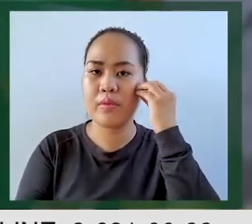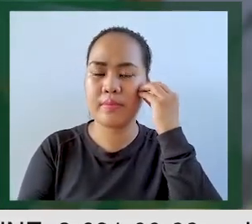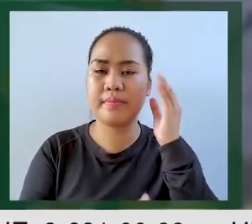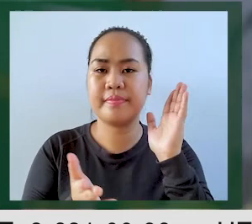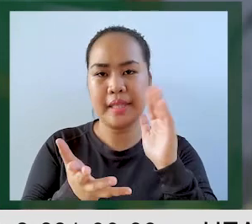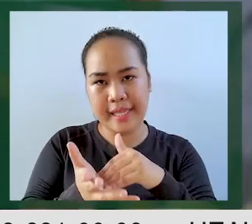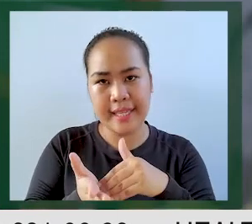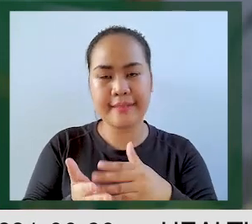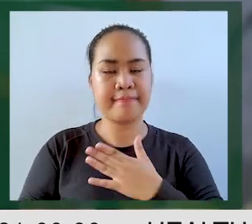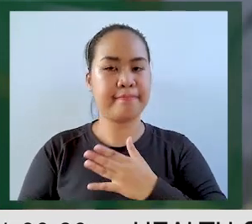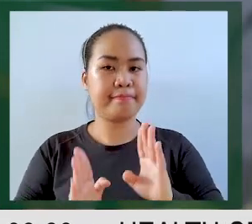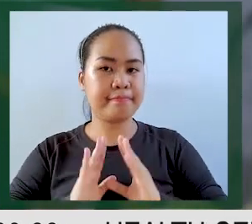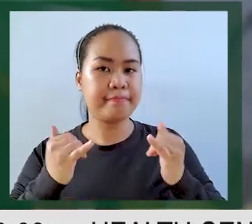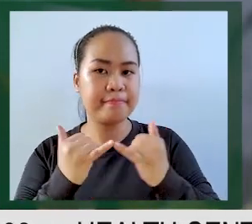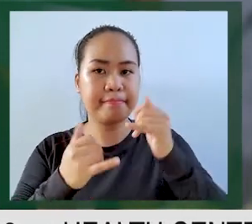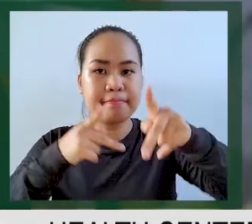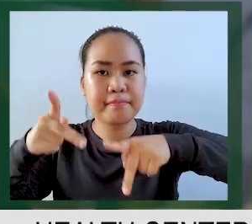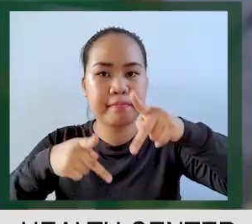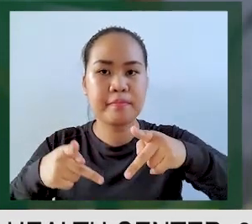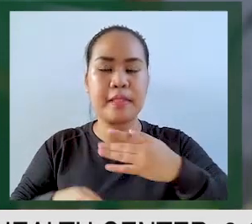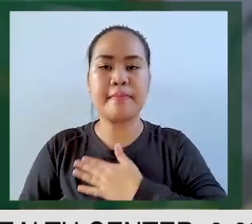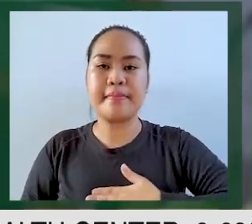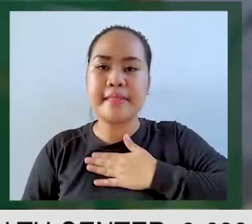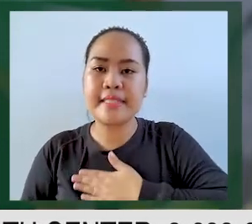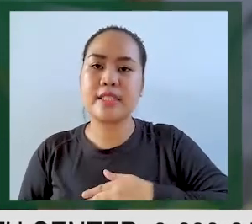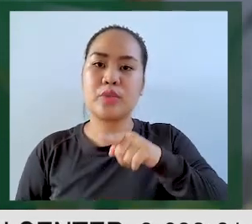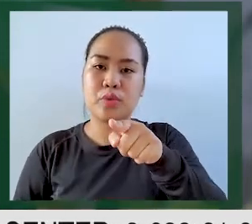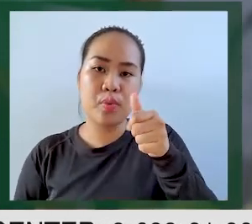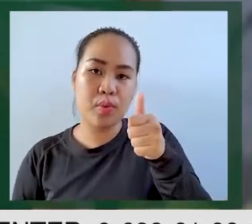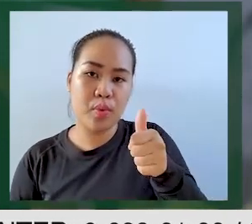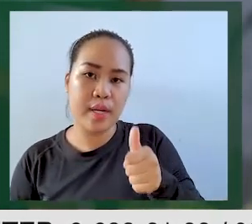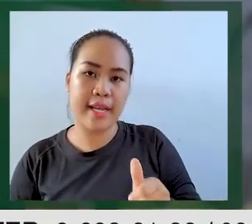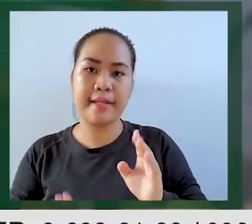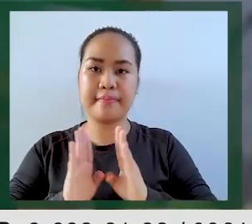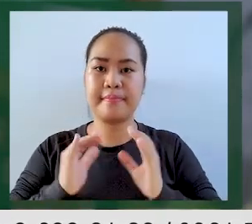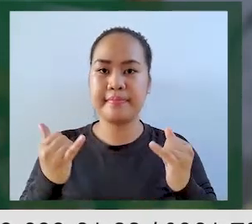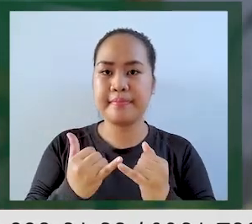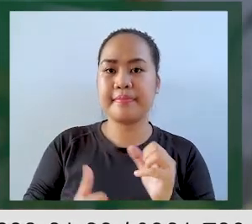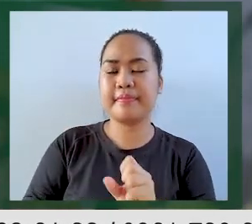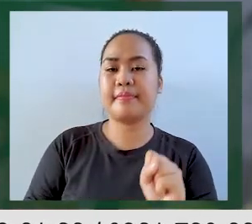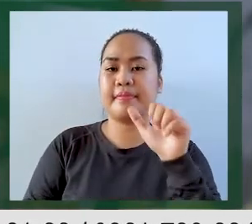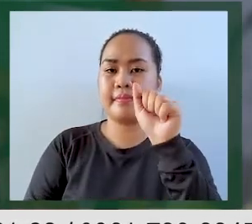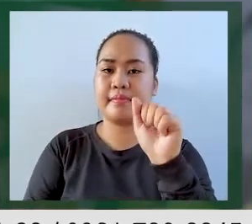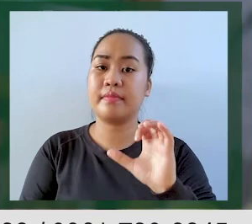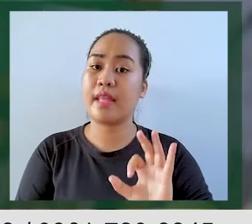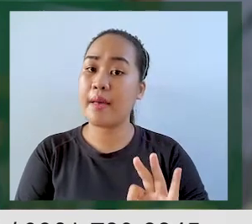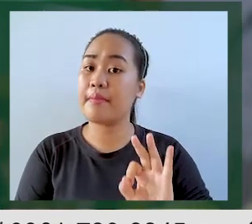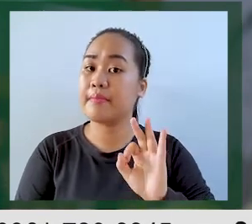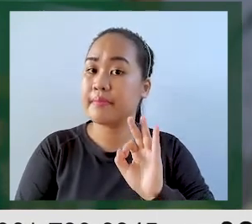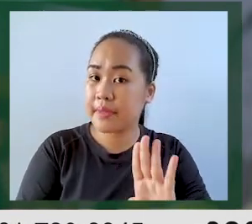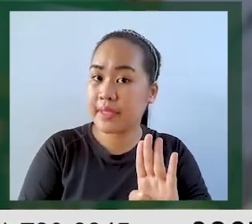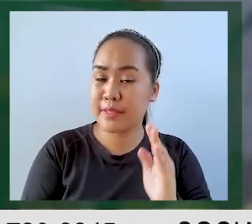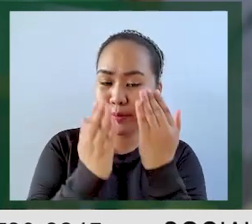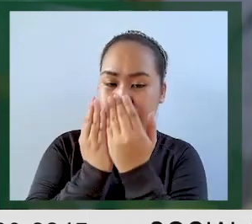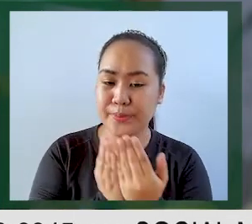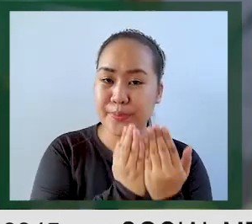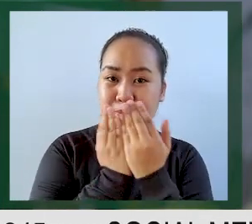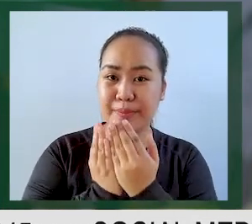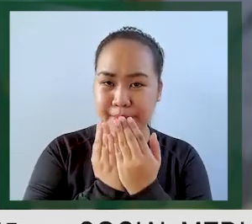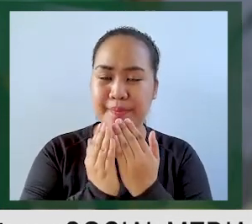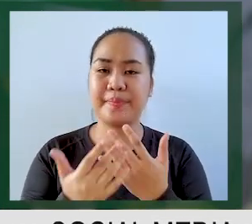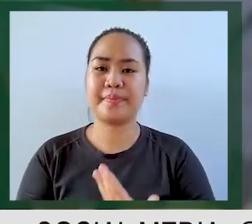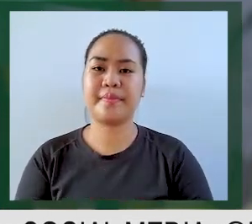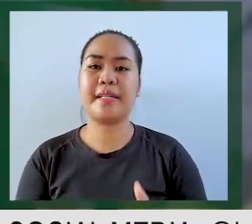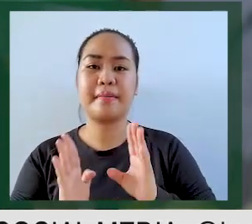mga kabarangay, please do like our Facebook page, Barangay San Antonio Pasig City, Barangay